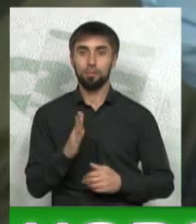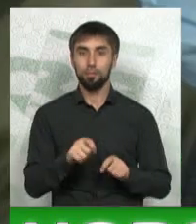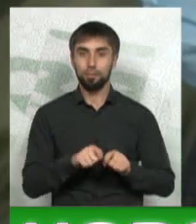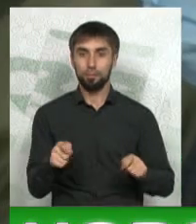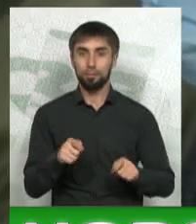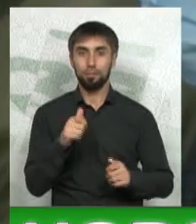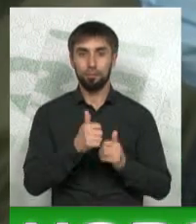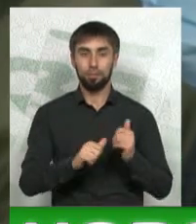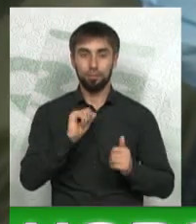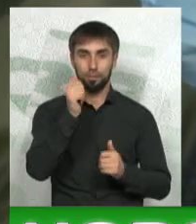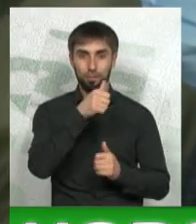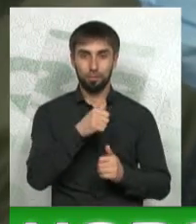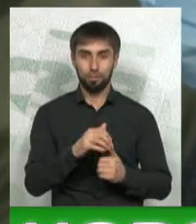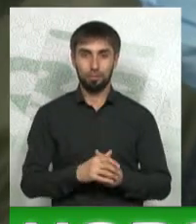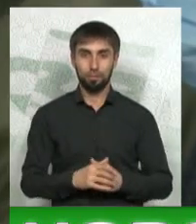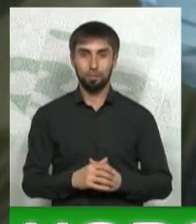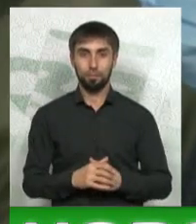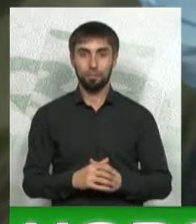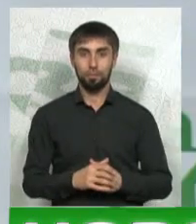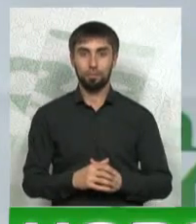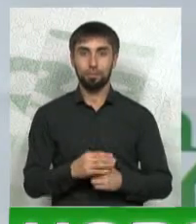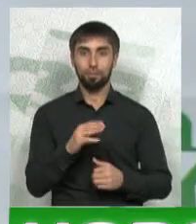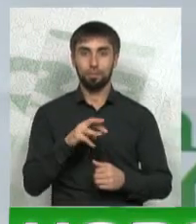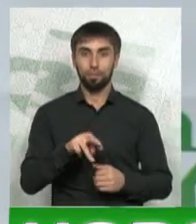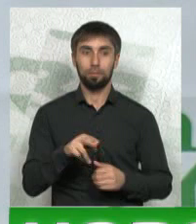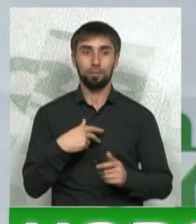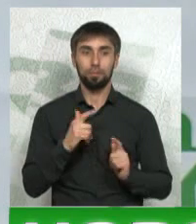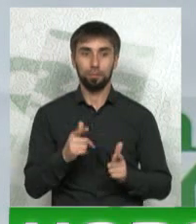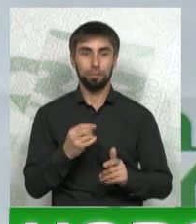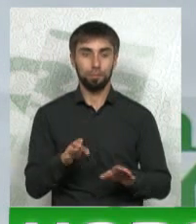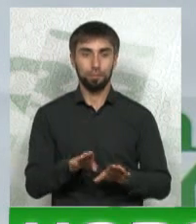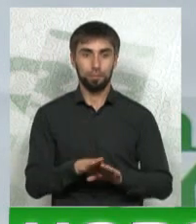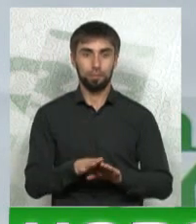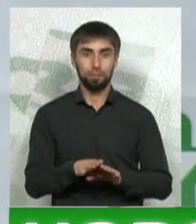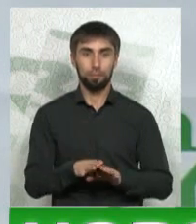создаваться ежегодно. Да, темпы, соглашусь, что не такие.